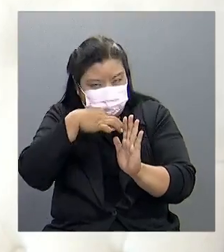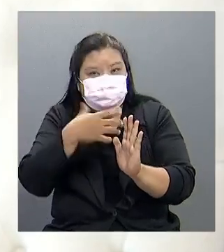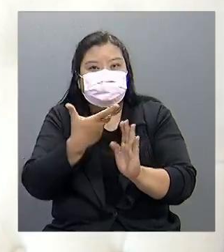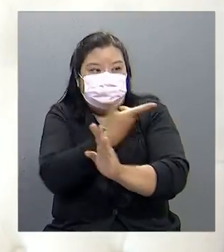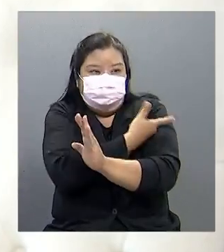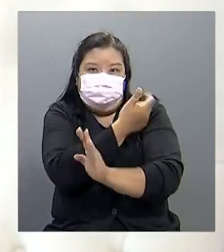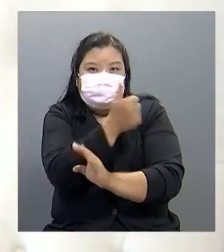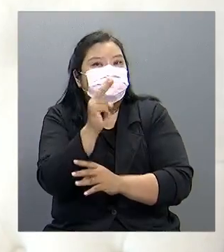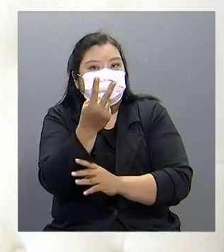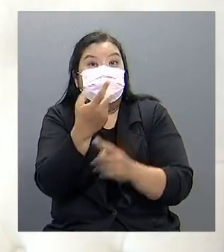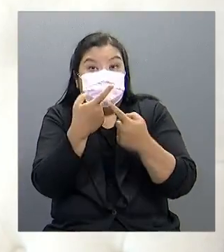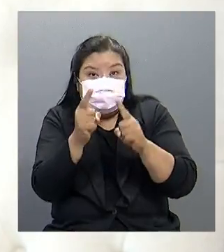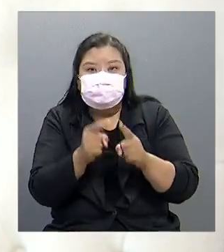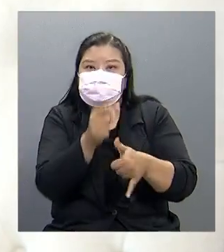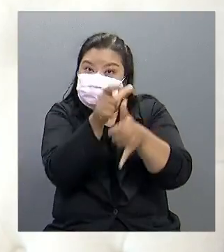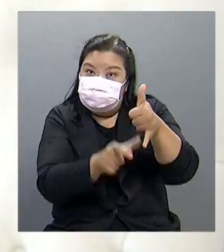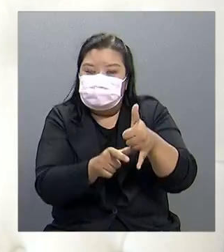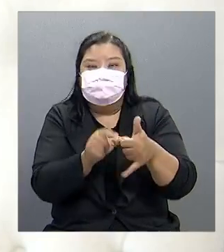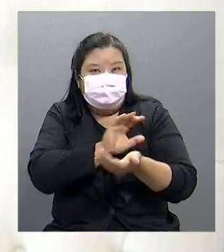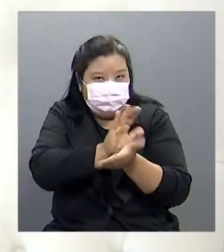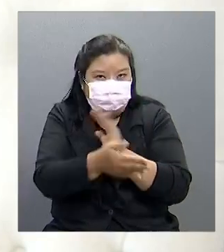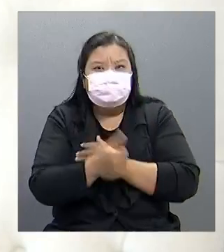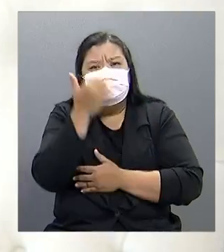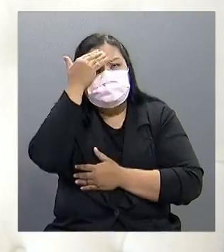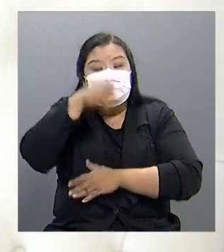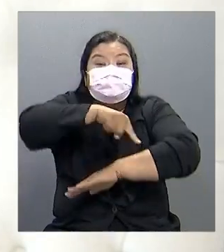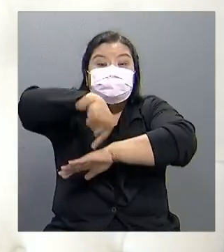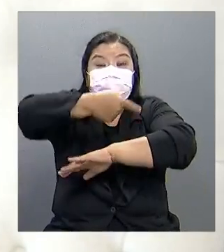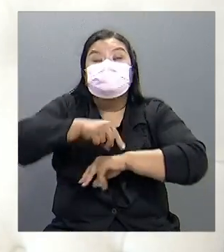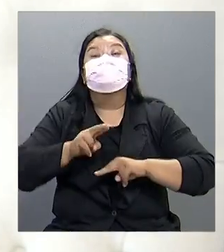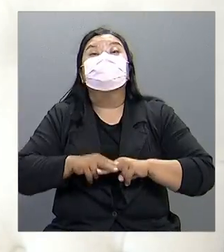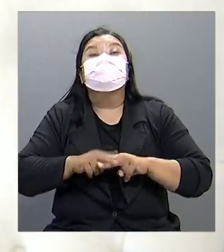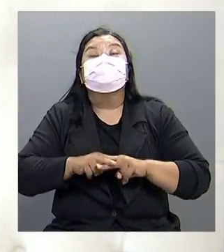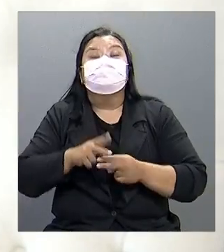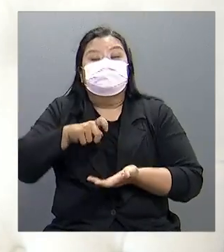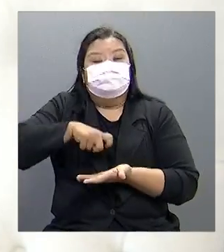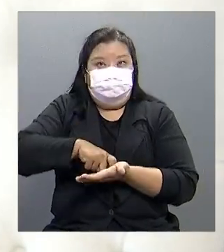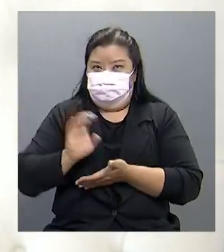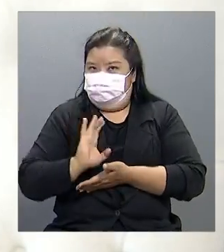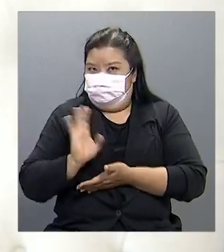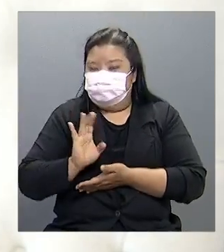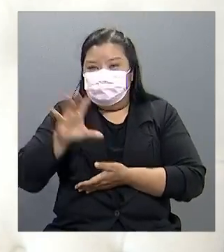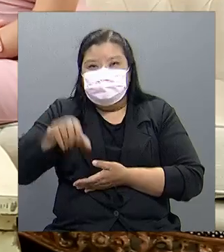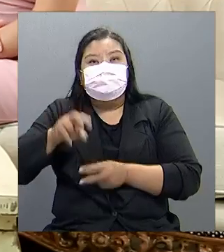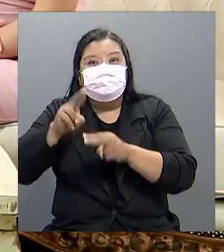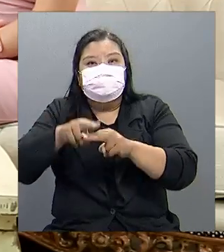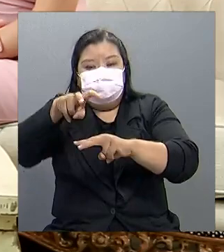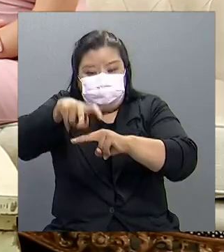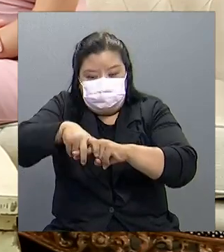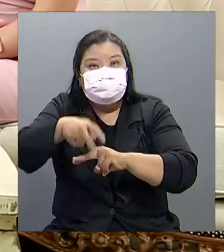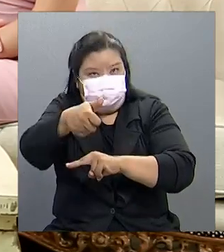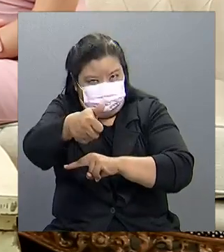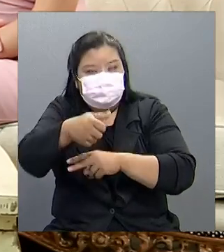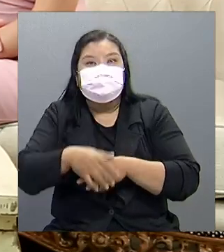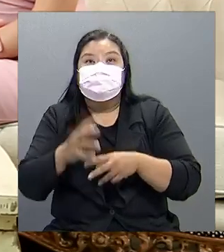ปแล้วก็คือพยายามอย่านั่งนานๆนะครับหรือถ้านั่งก็นั่งในเก้าอี้ที่มันเหมาะสมนะฮะส่วนเรื่องเข่าเนี่ยถ้าเกิดเขาปวดอยู่แล้วนะมันก็จะมี